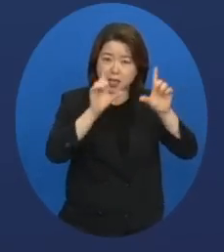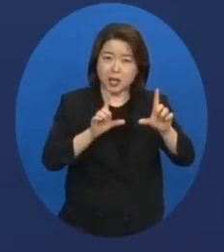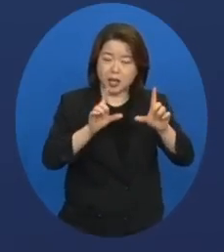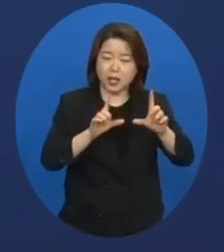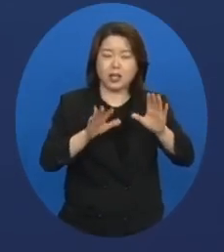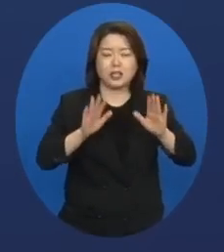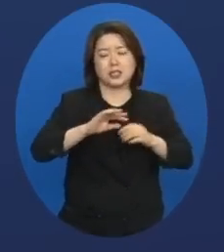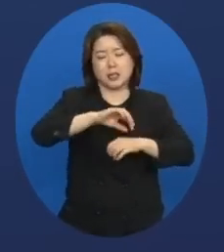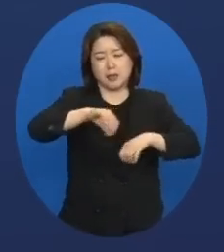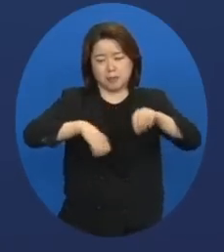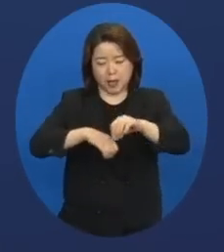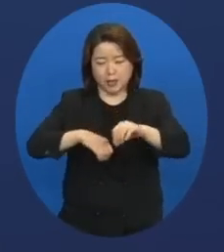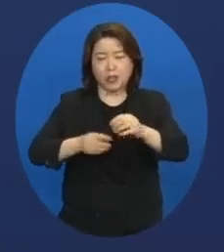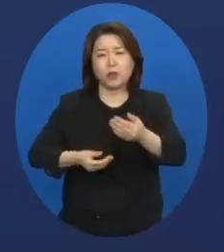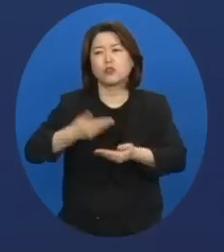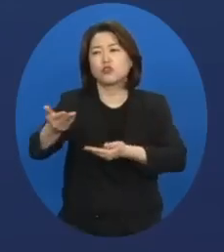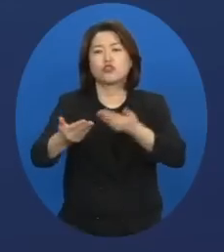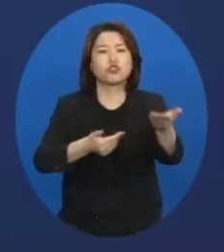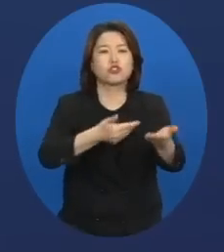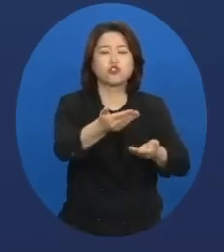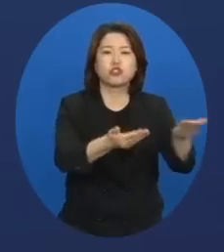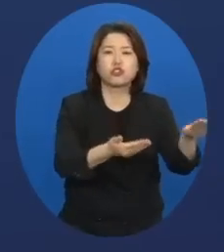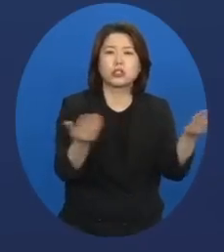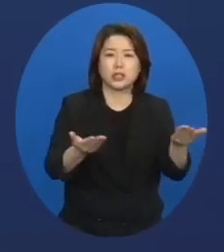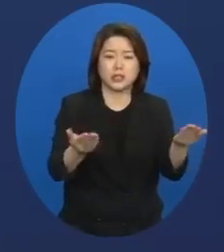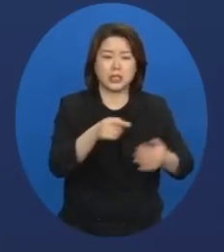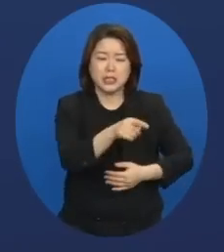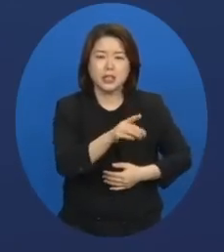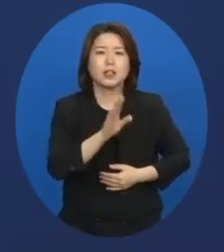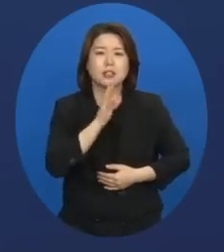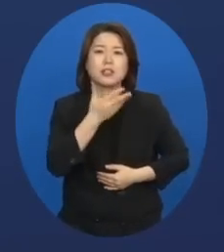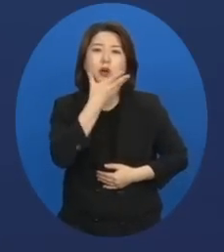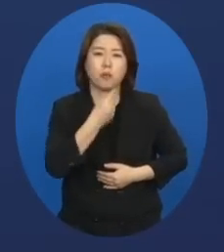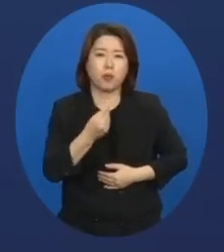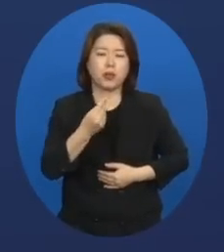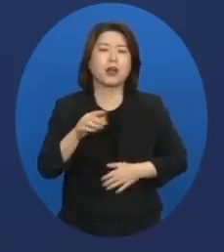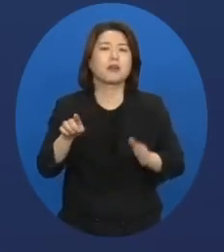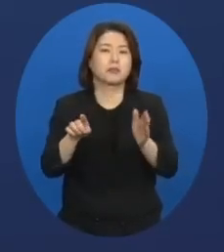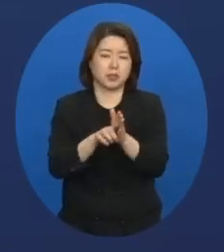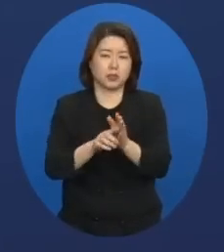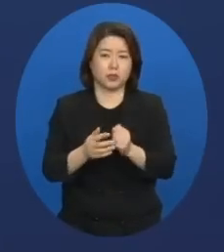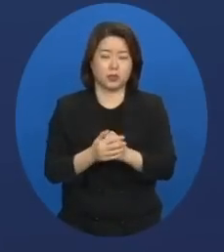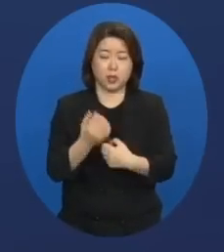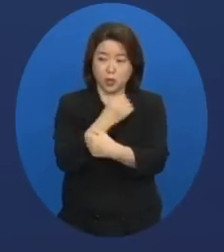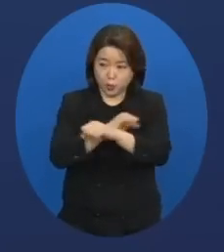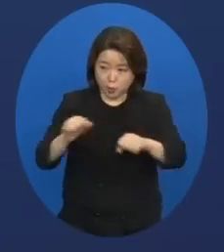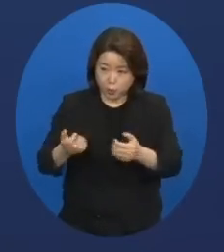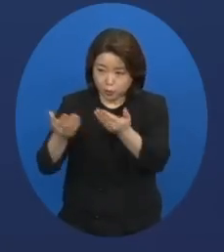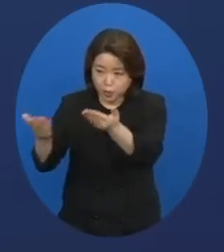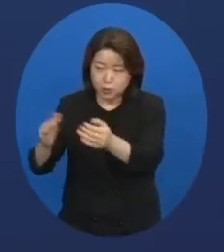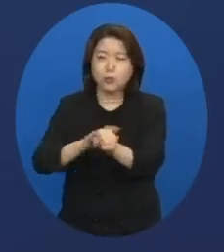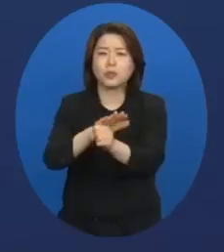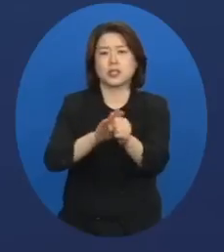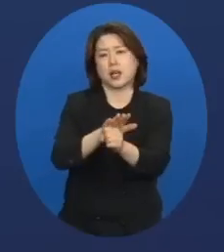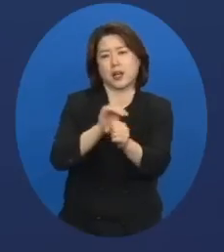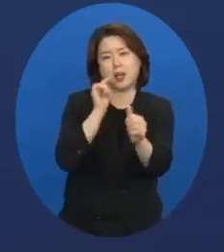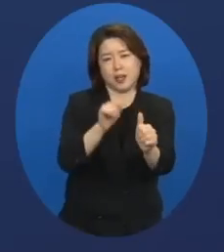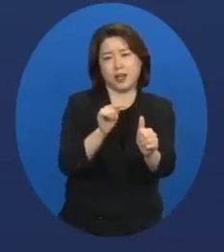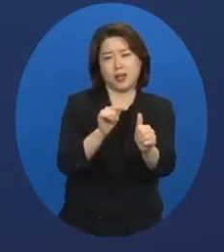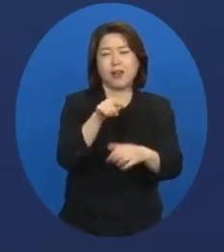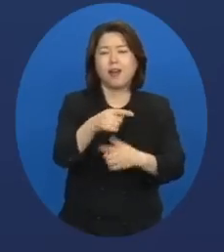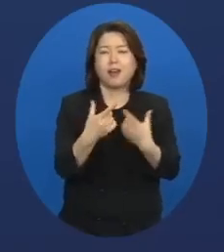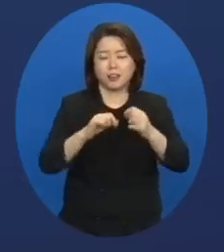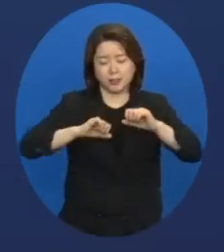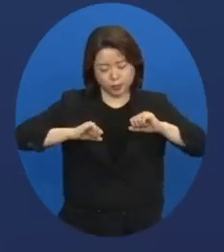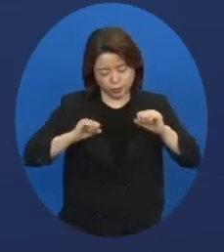주는 일이 그게 진짜 복인 것을 믿어야 합니다. 용서하고 사랑하라. 여러분, 그렇게 살아야